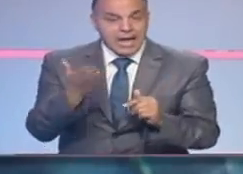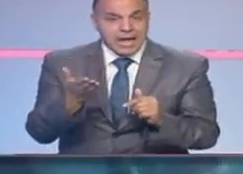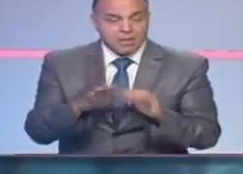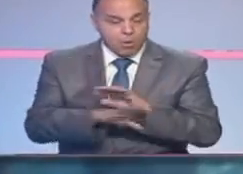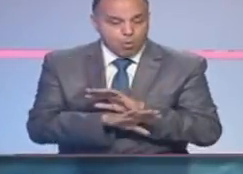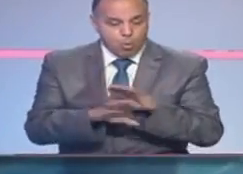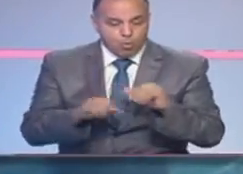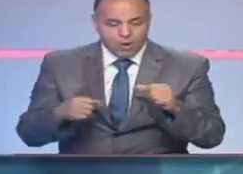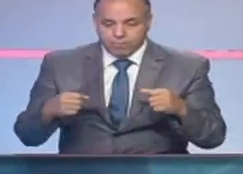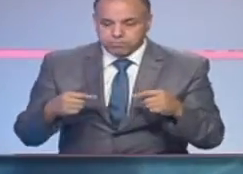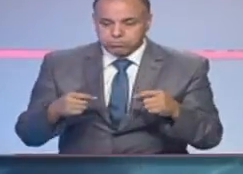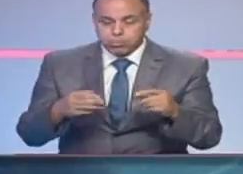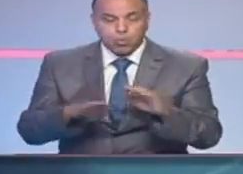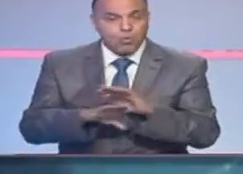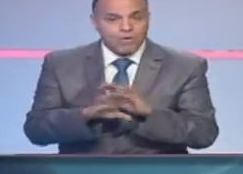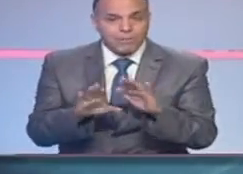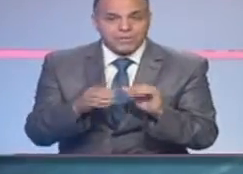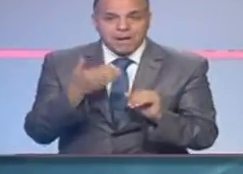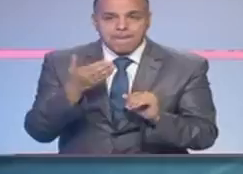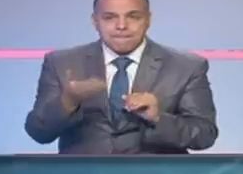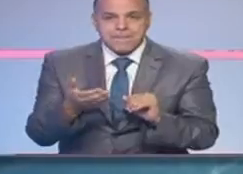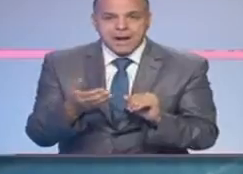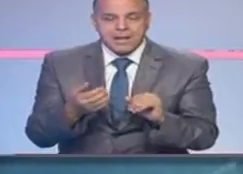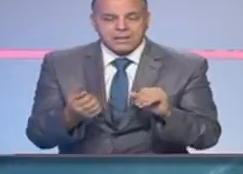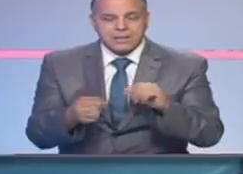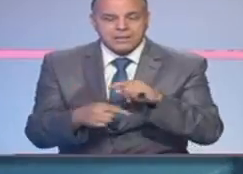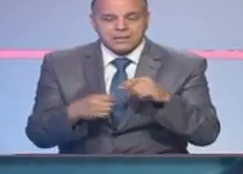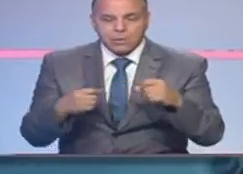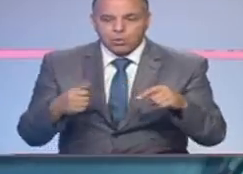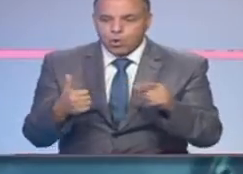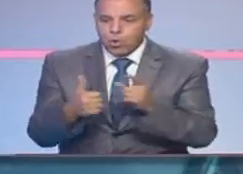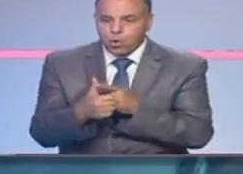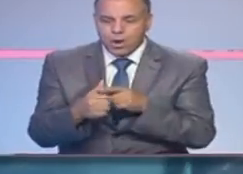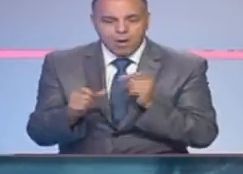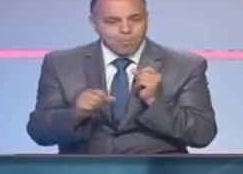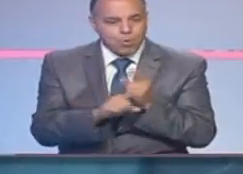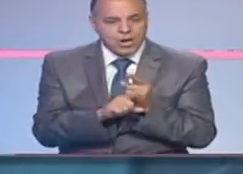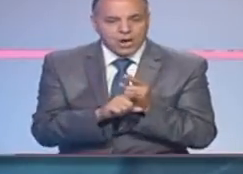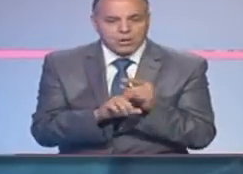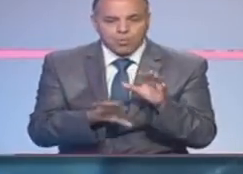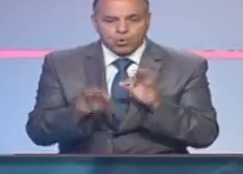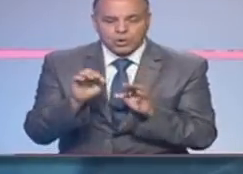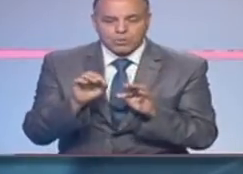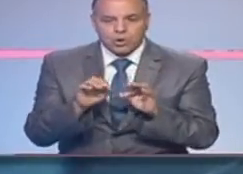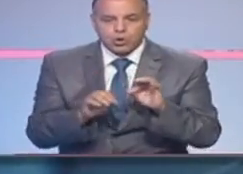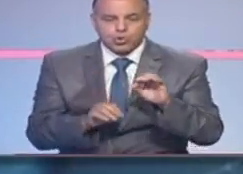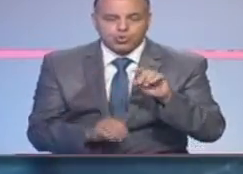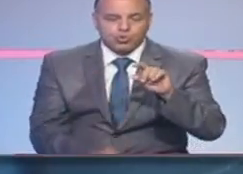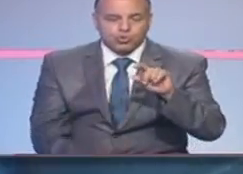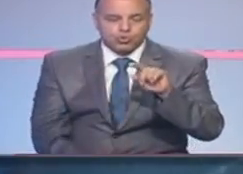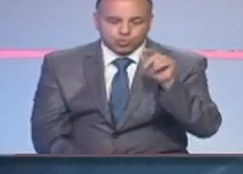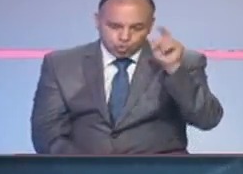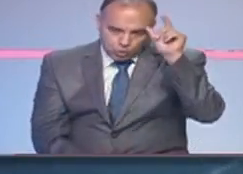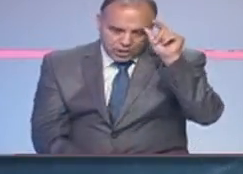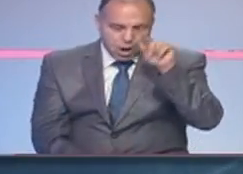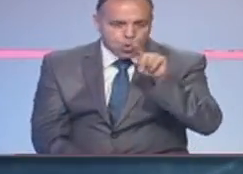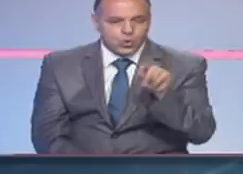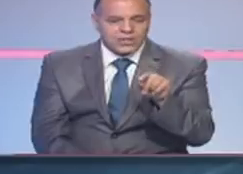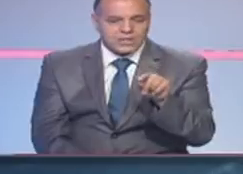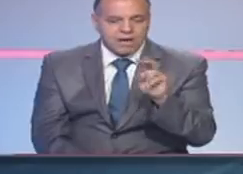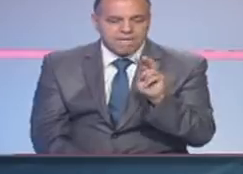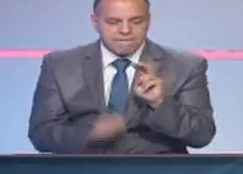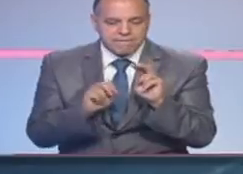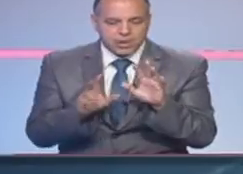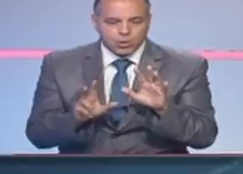يختتم سلسله مقابلته ضمن الدور الاول بملاقاه منتخب جمهوريه افريقيا الوسطى في الثامن